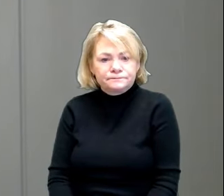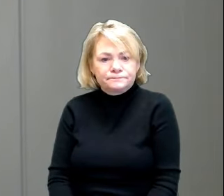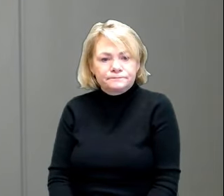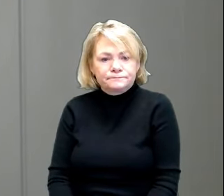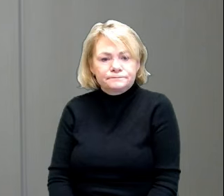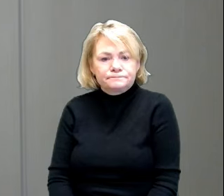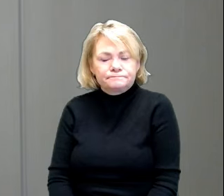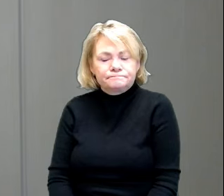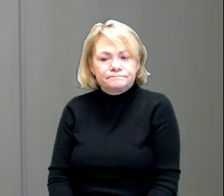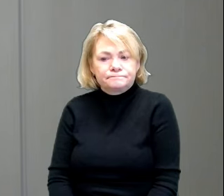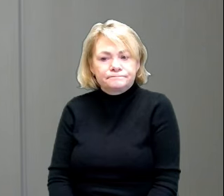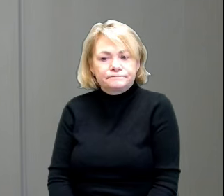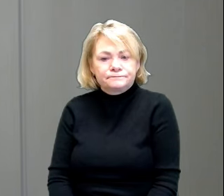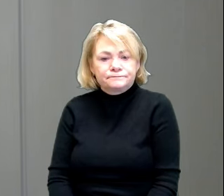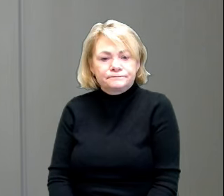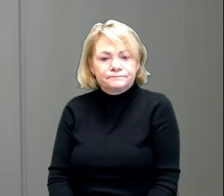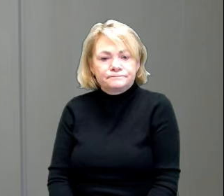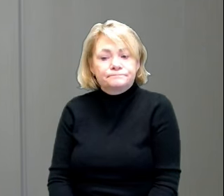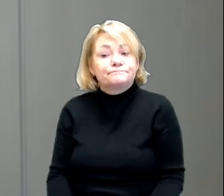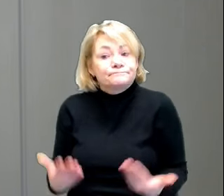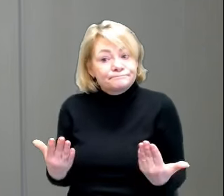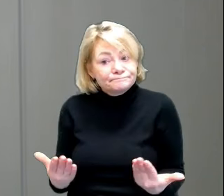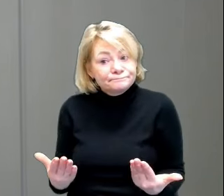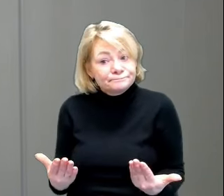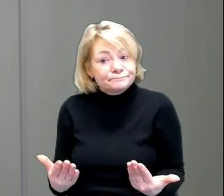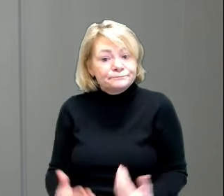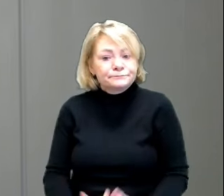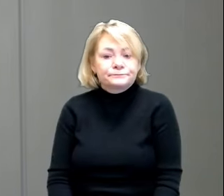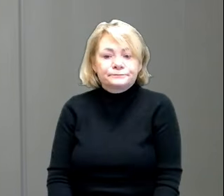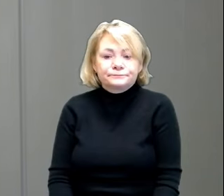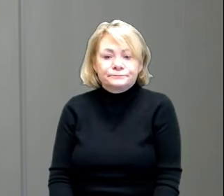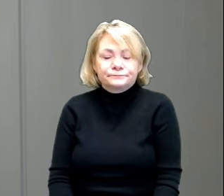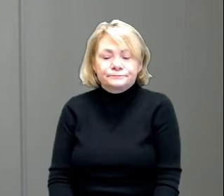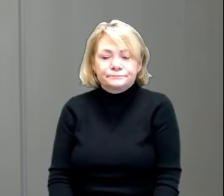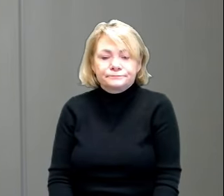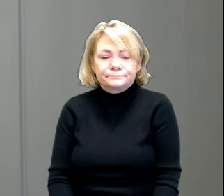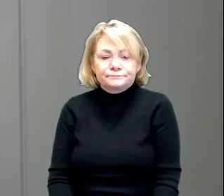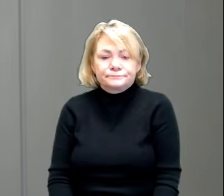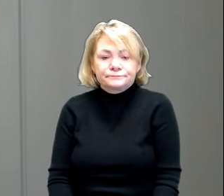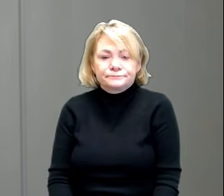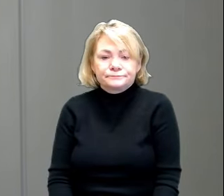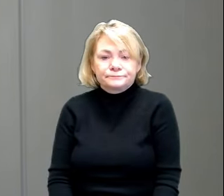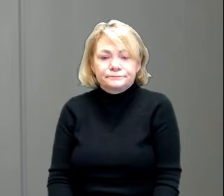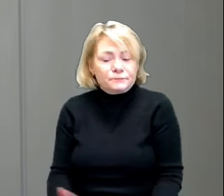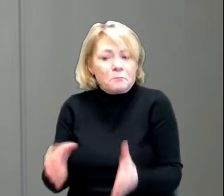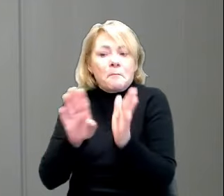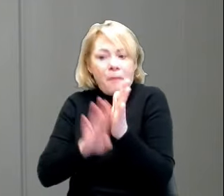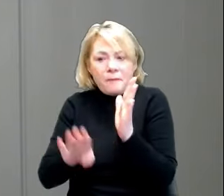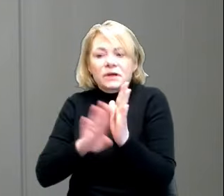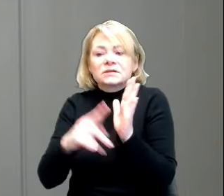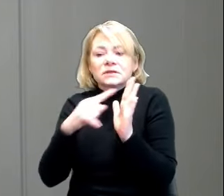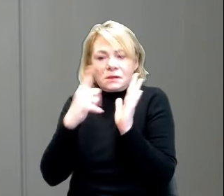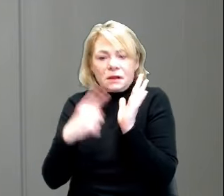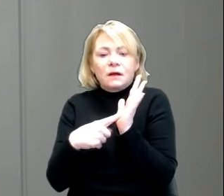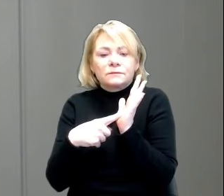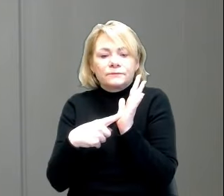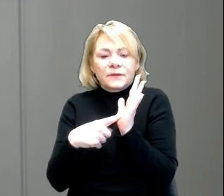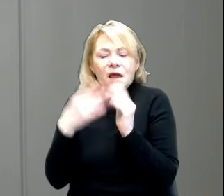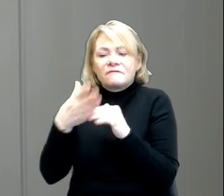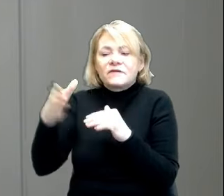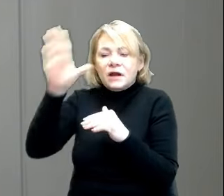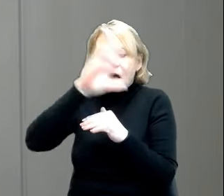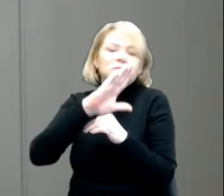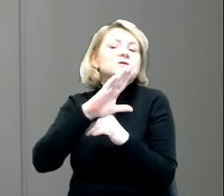tada tai vat toks paprastas klausimas vyriausio administracinio